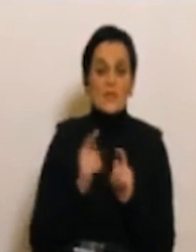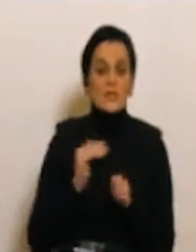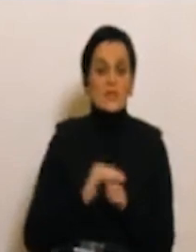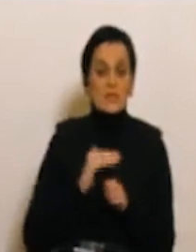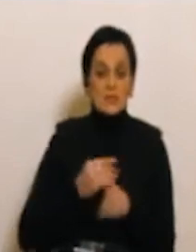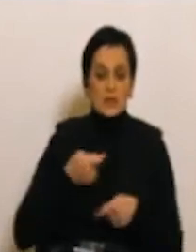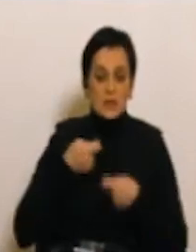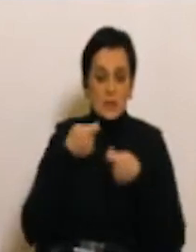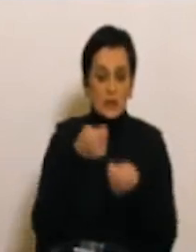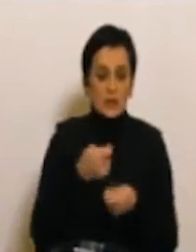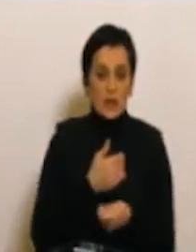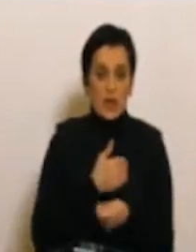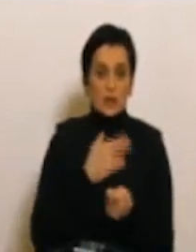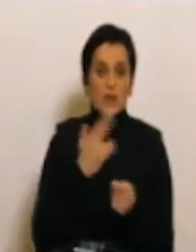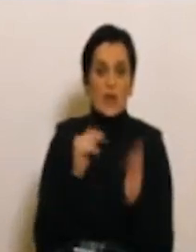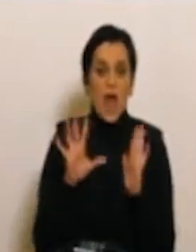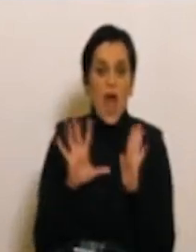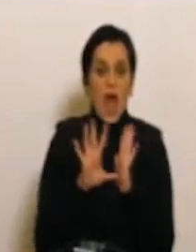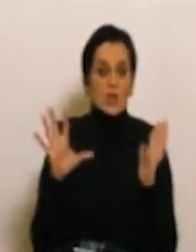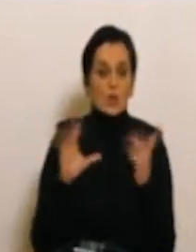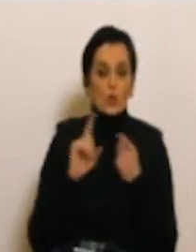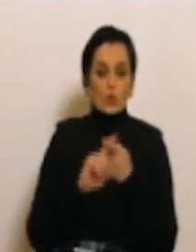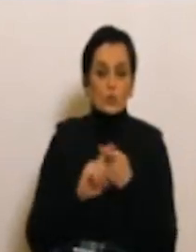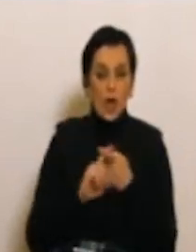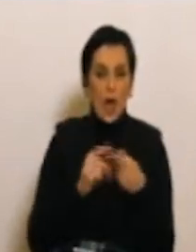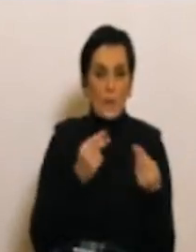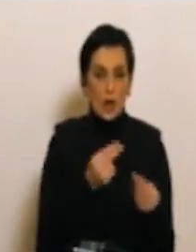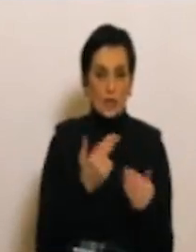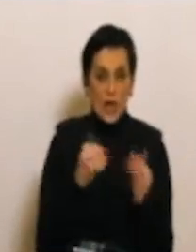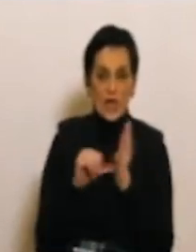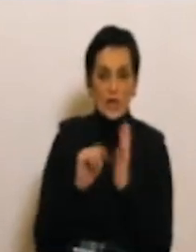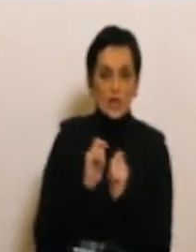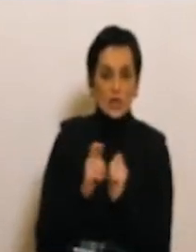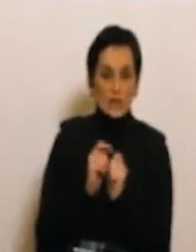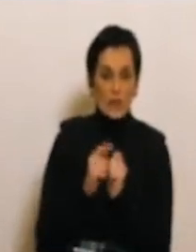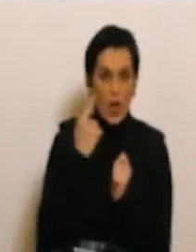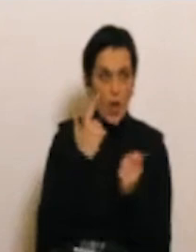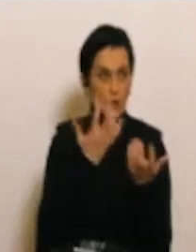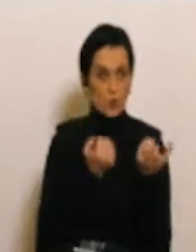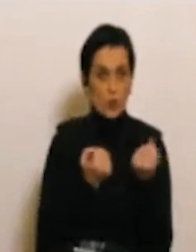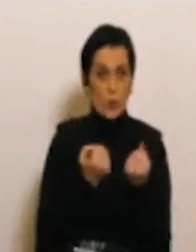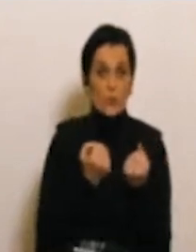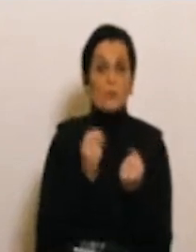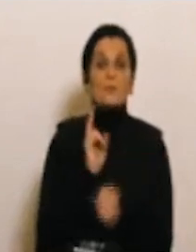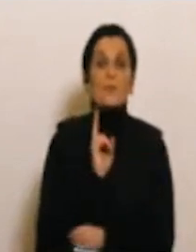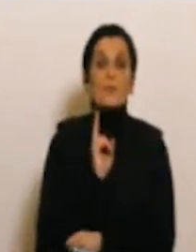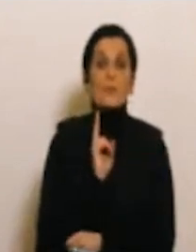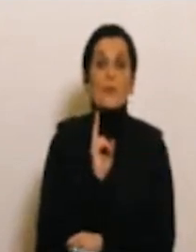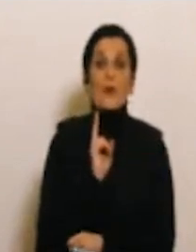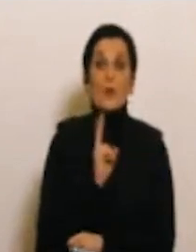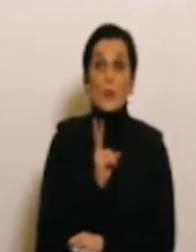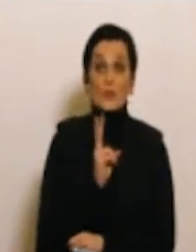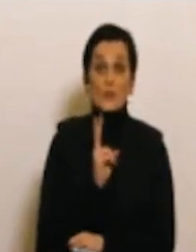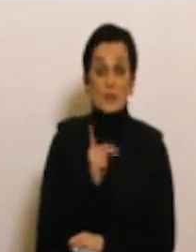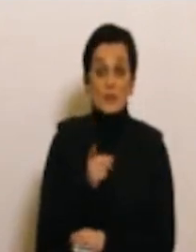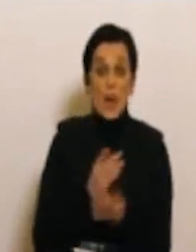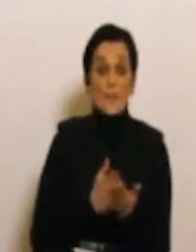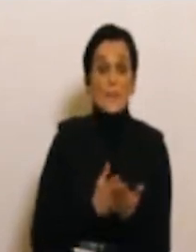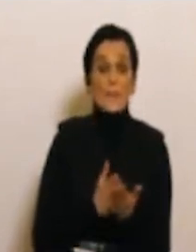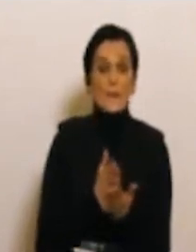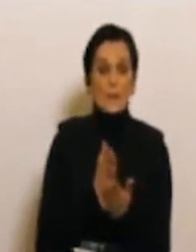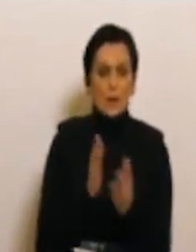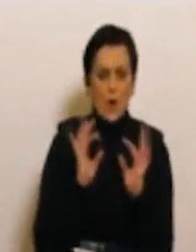ენერგო დამოუკიდებლობა შევძინოთ და ინვესტიცია მოვიზიდოთ, ხო? ყველა, ვინც ამ მიმართულებას